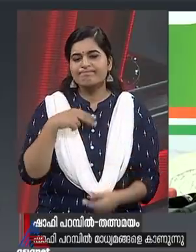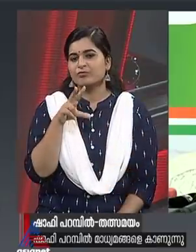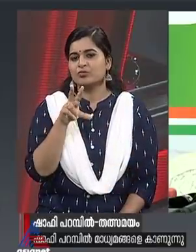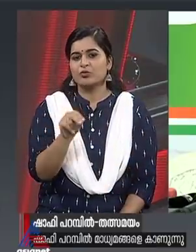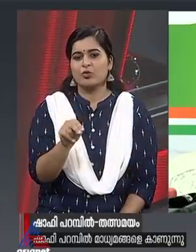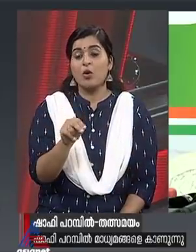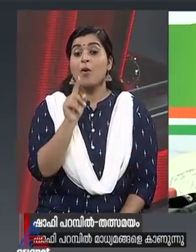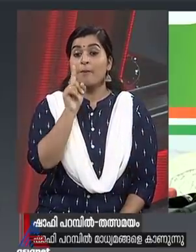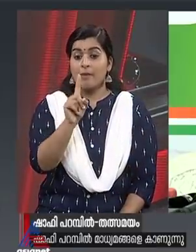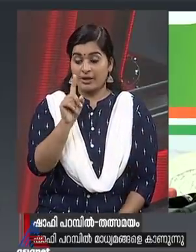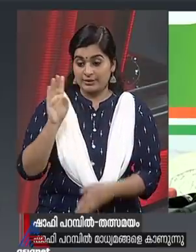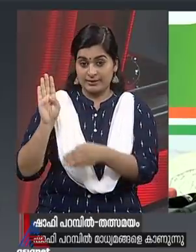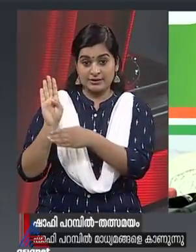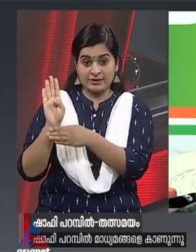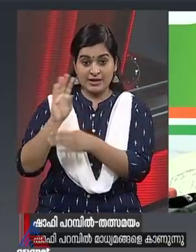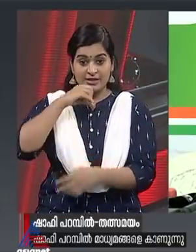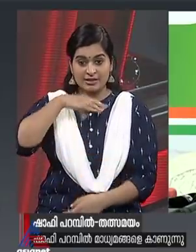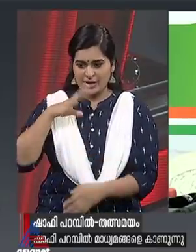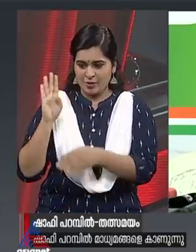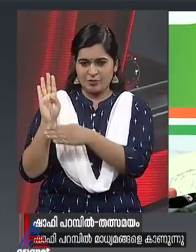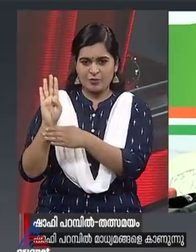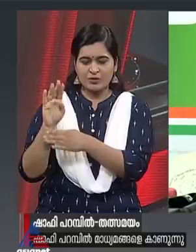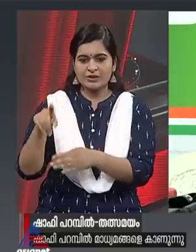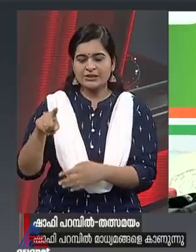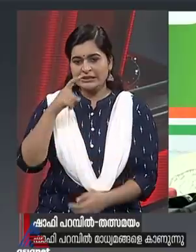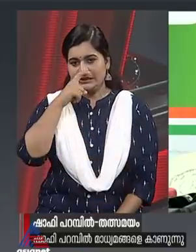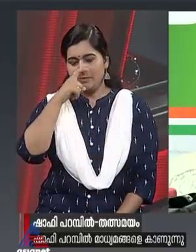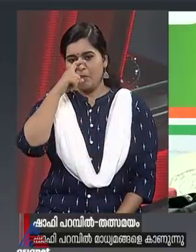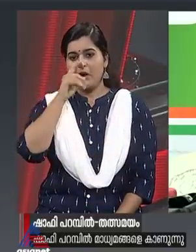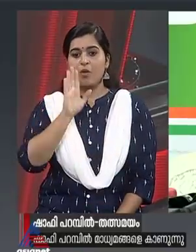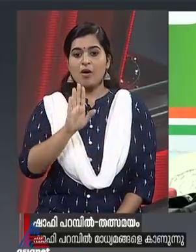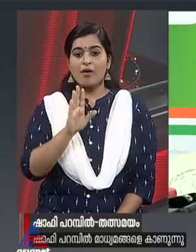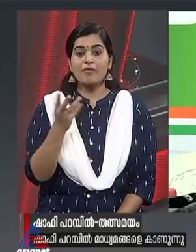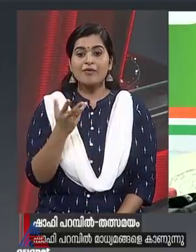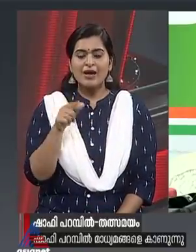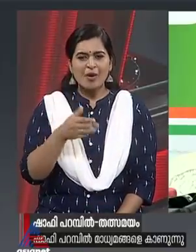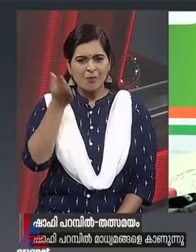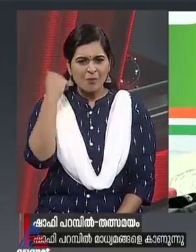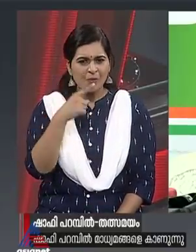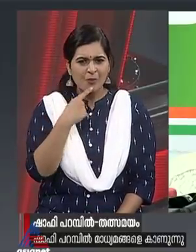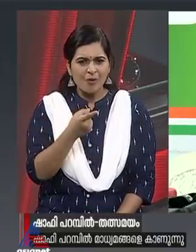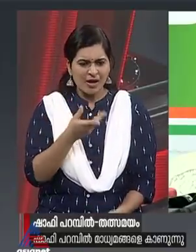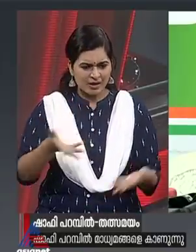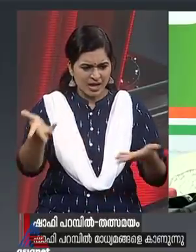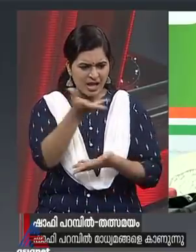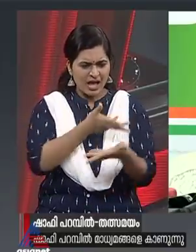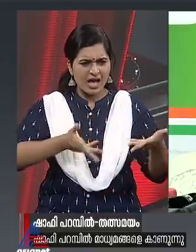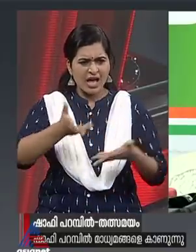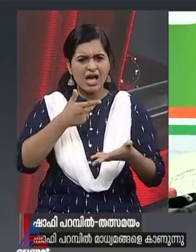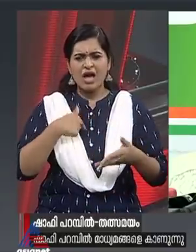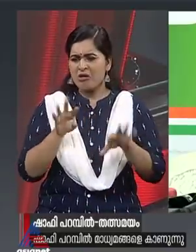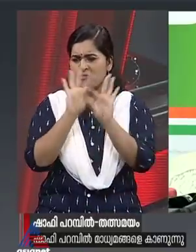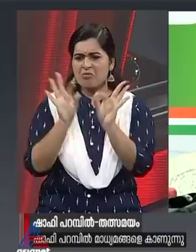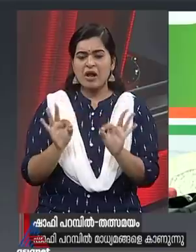കോൺഗ്രസിന് അഭിമാനമുണ്ട്, ഒരു ചർച്ചയ്ക്ക് പോലും മുഖം കൊടുക്കില്ല എന്നുള്ള ചിലരുടെ പിടിവാശി അത് ജനാധിപത്യ